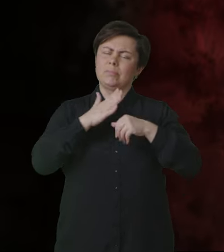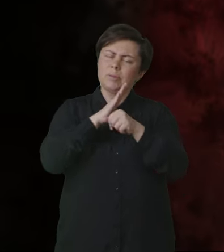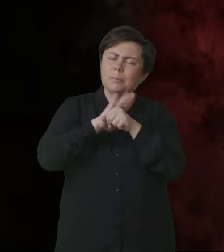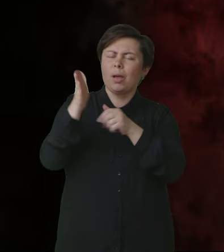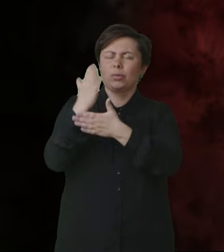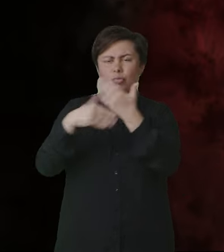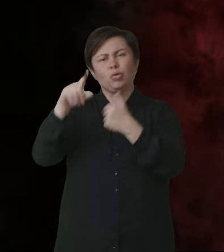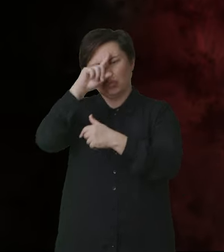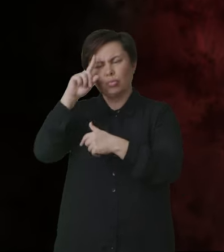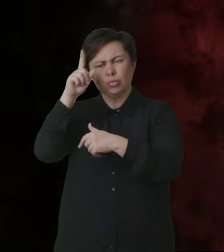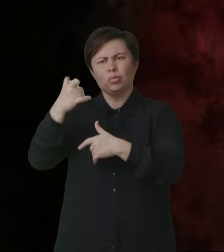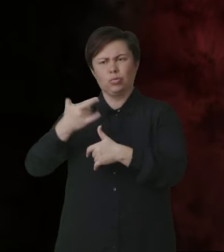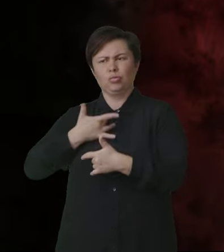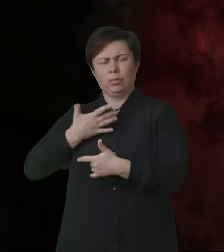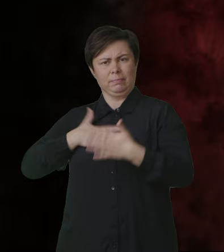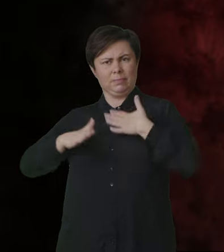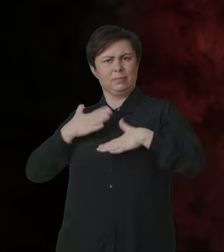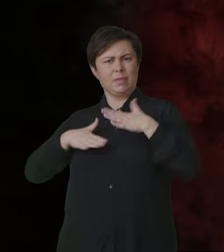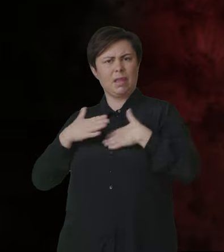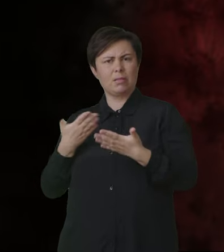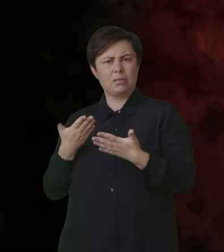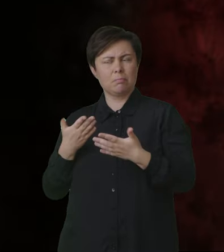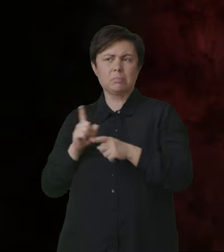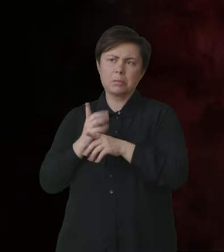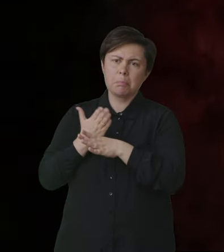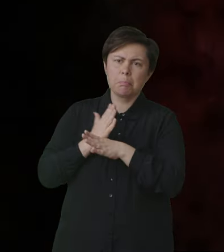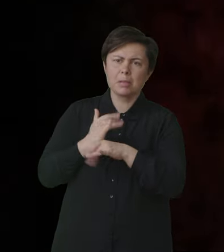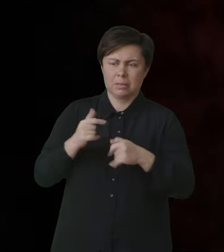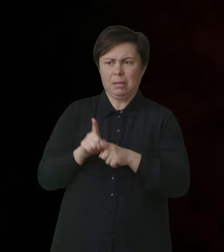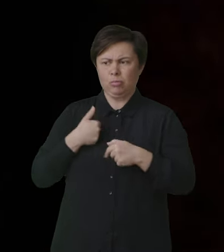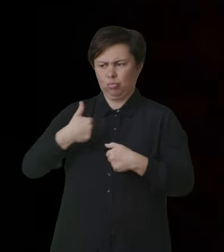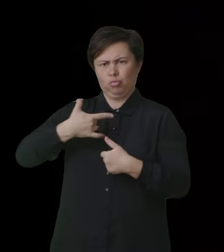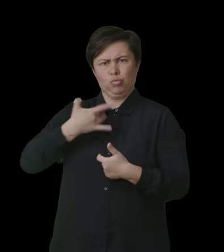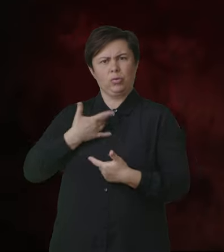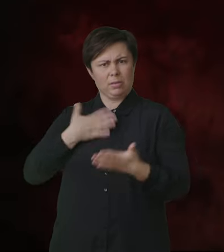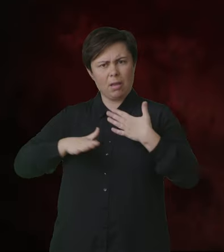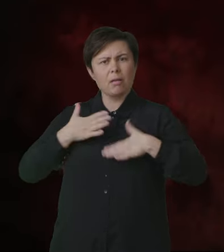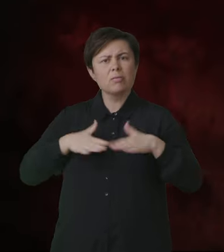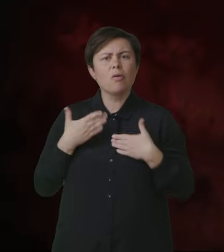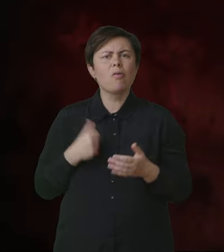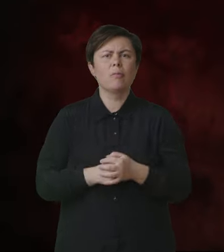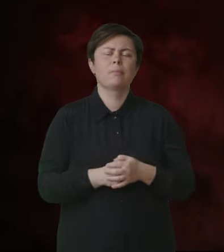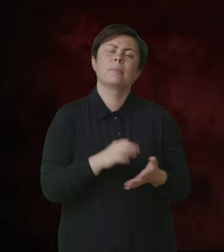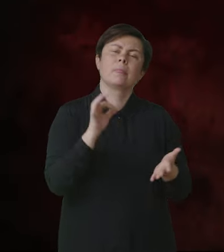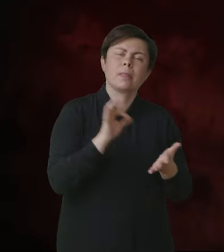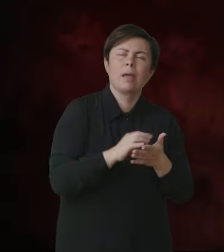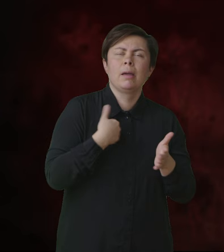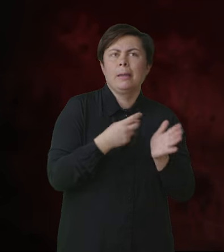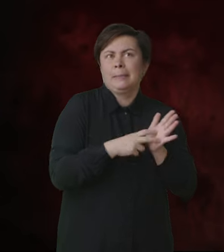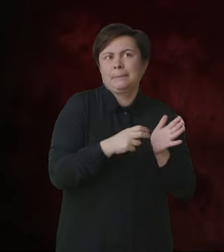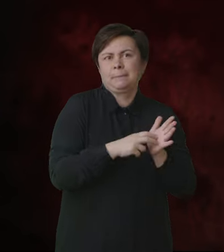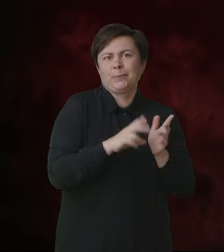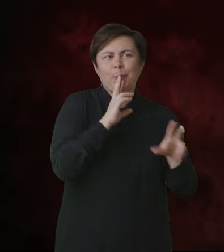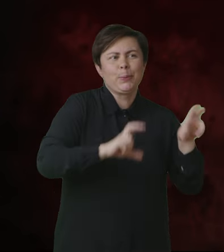ludzi satysfakcjonuje. Między innymi mnie tak samo. Na pewno mi brakuje tego